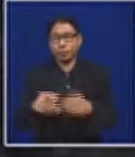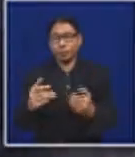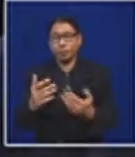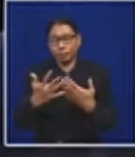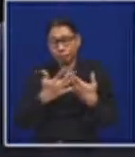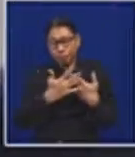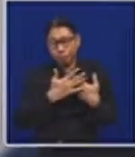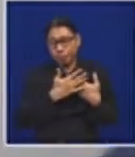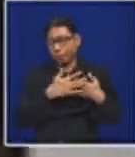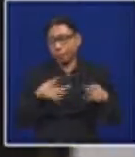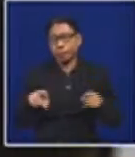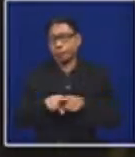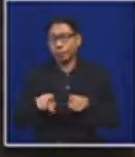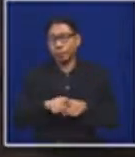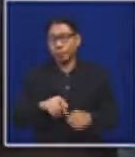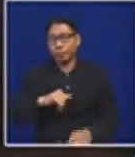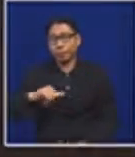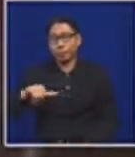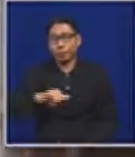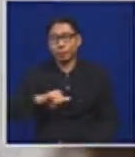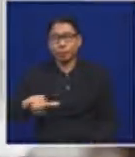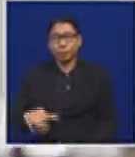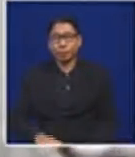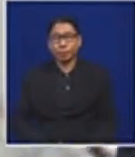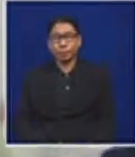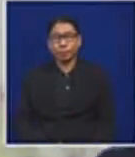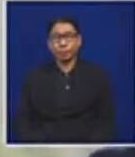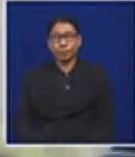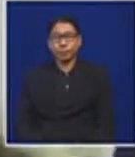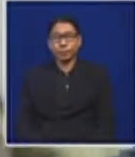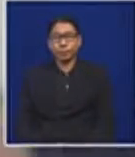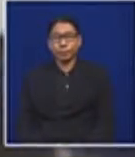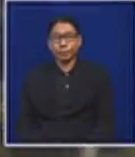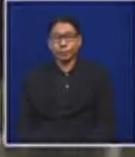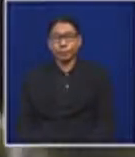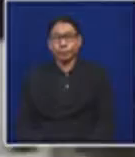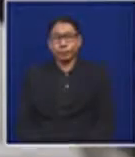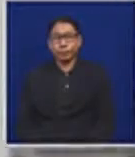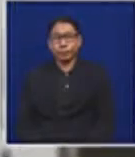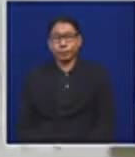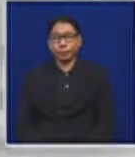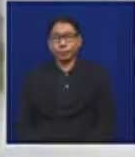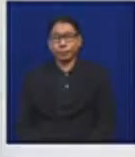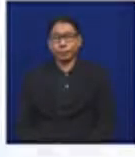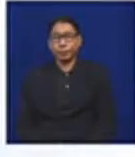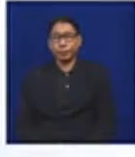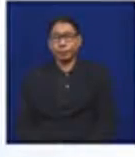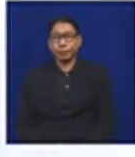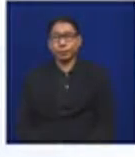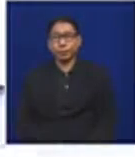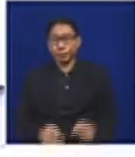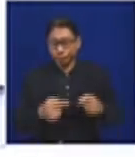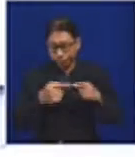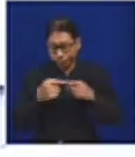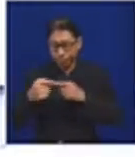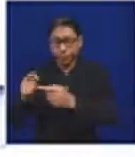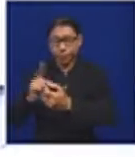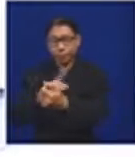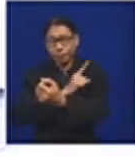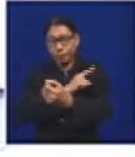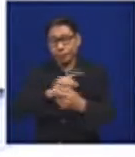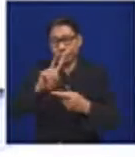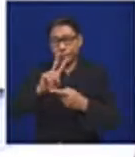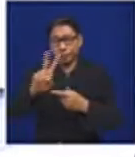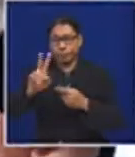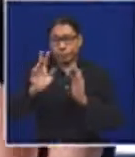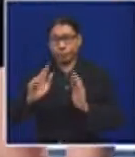รักก็เช่นกันเพลงนี้ต่อด้วยผลงานเพลงซิงเกิลที่2ของ